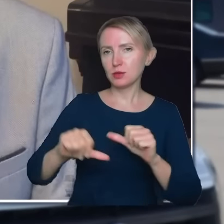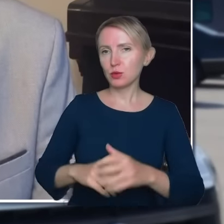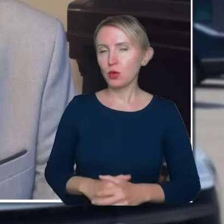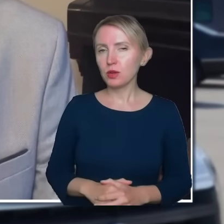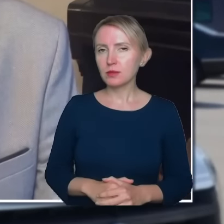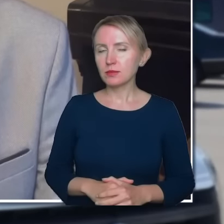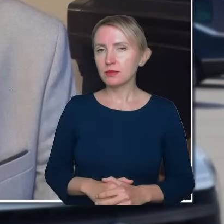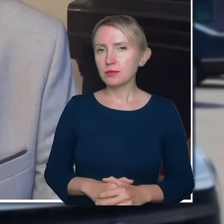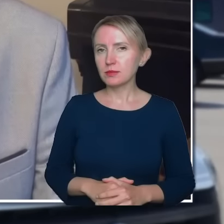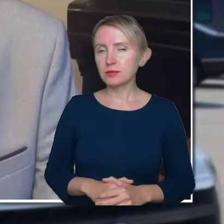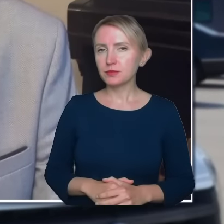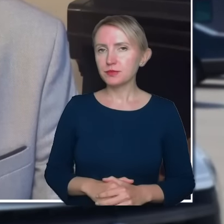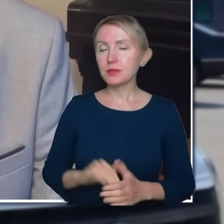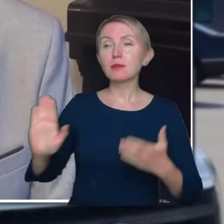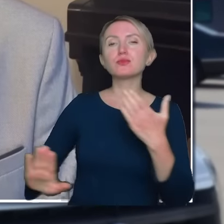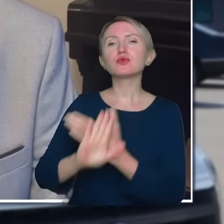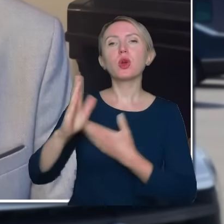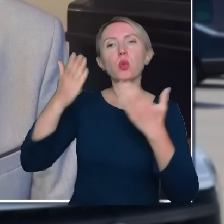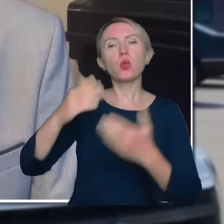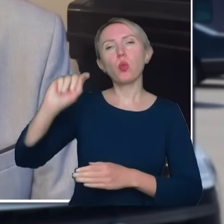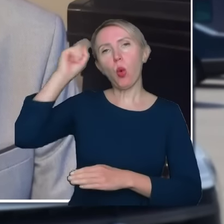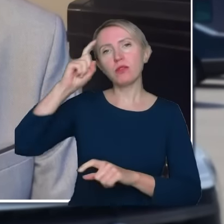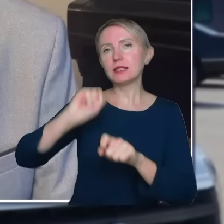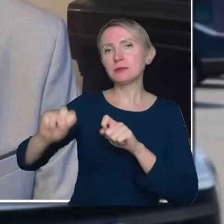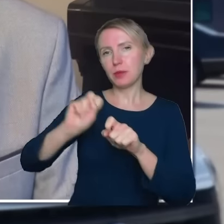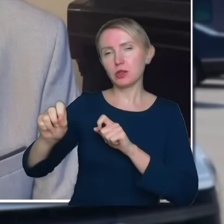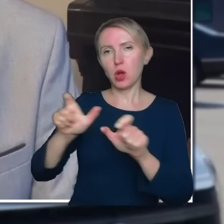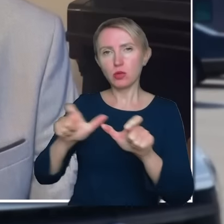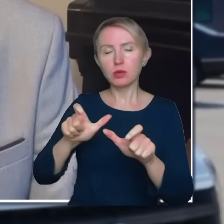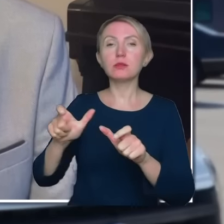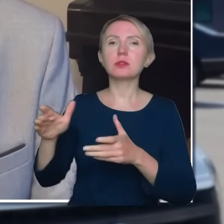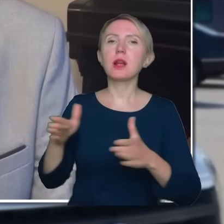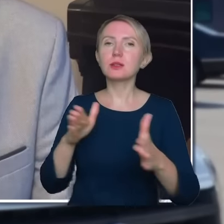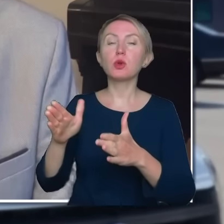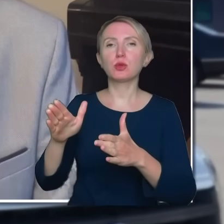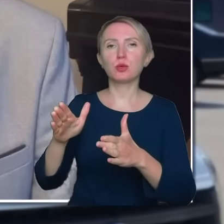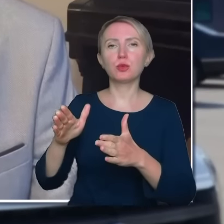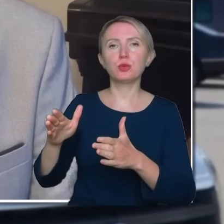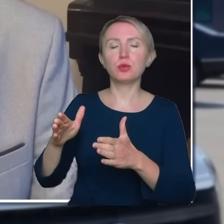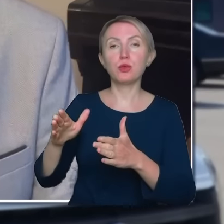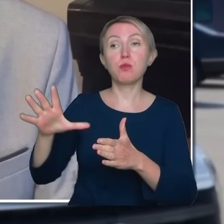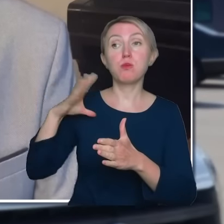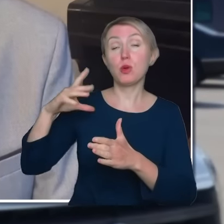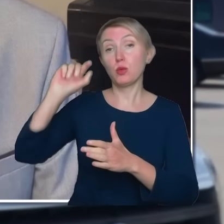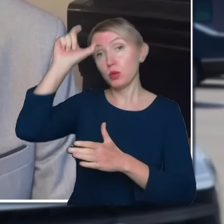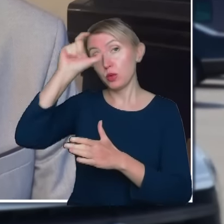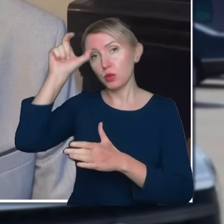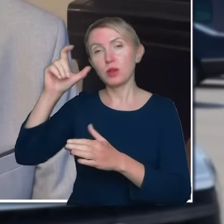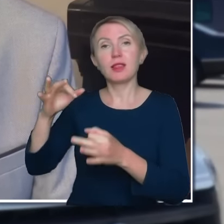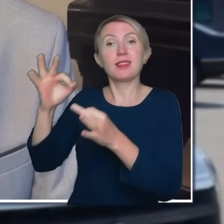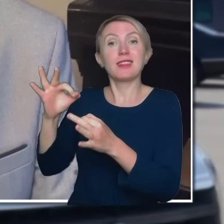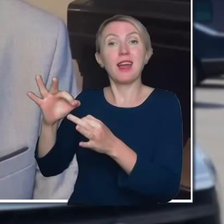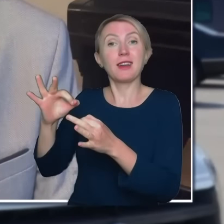takim RTA-em, przedstawicielem Głównego Inspektoratu Transportu Drogowego w Turcji był obecny Główny Inspektor Transportu